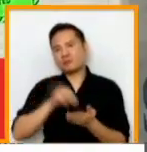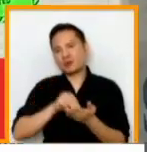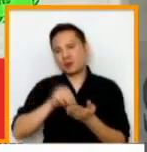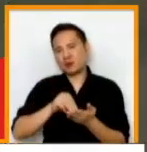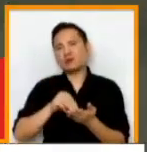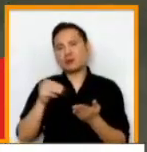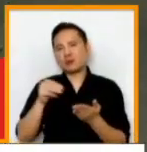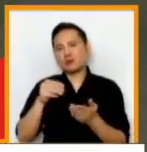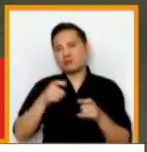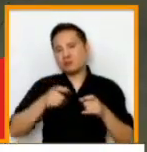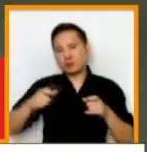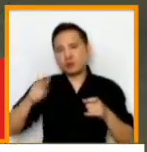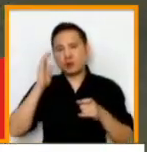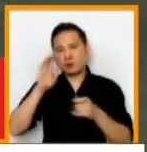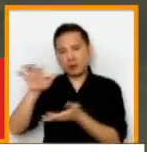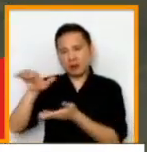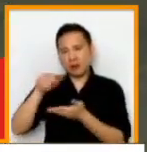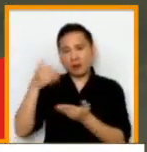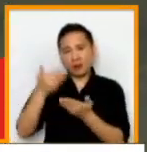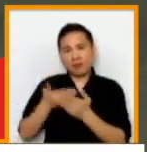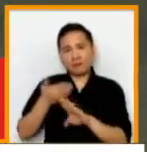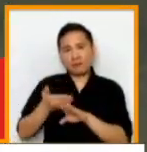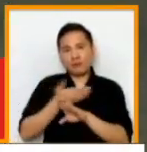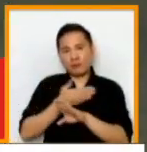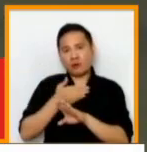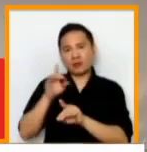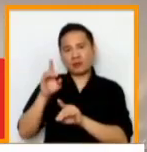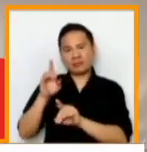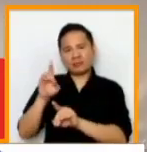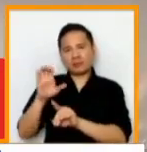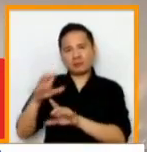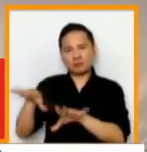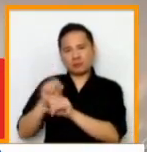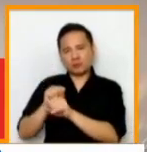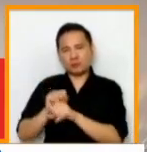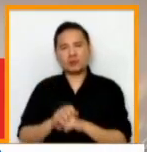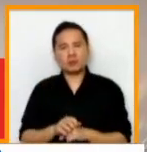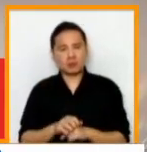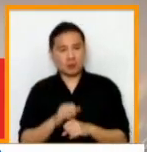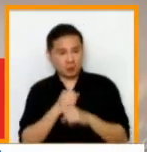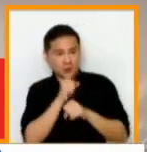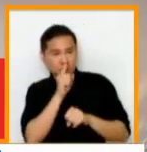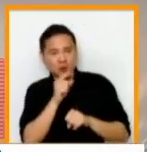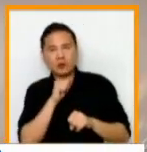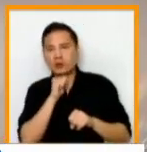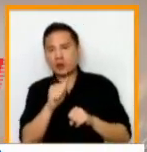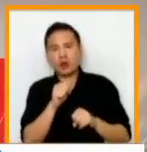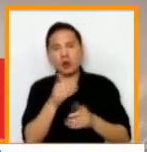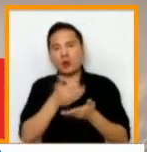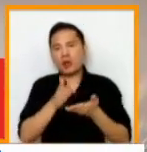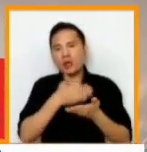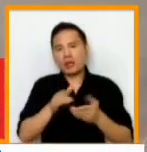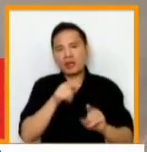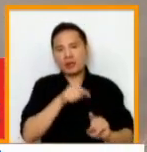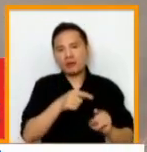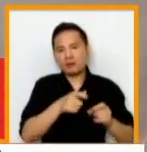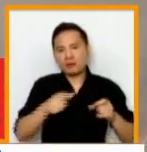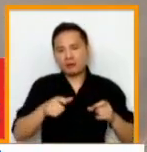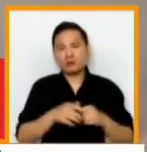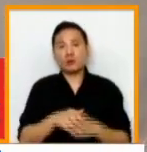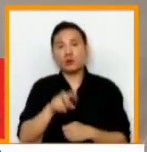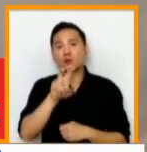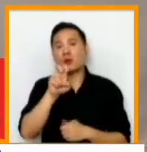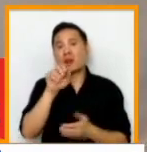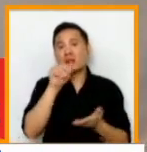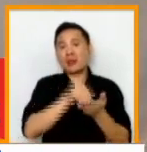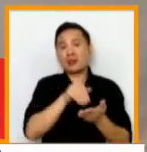ang taon. Tiniyak niya na walang masasayang na bakuna. Ito ay kahit pa may 200,000 doses ng Moderna ang mag-expire